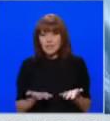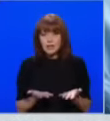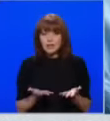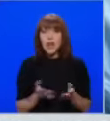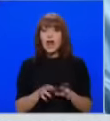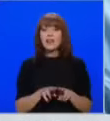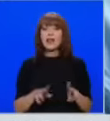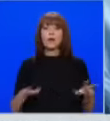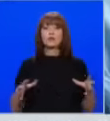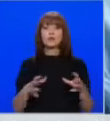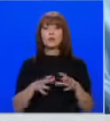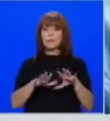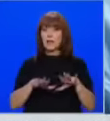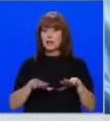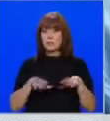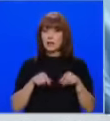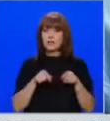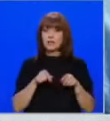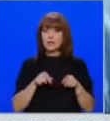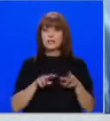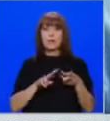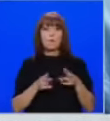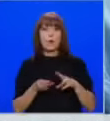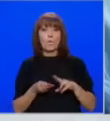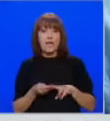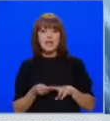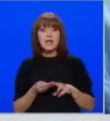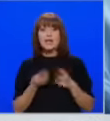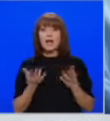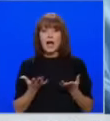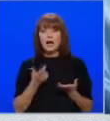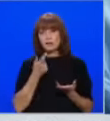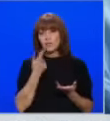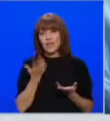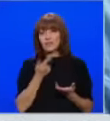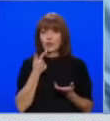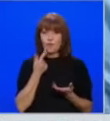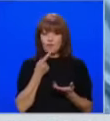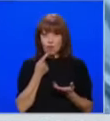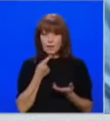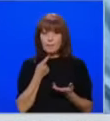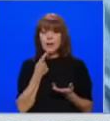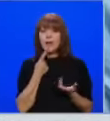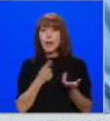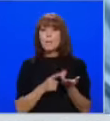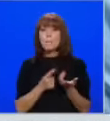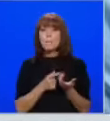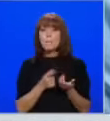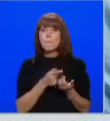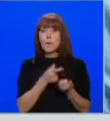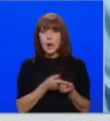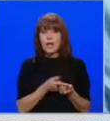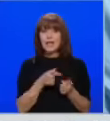Народното събрание прие тези промени. Както вече стана дума, броя на